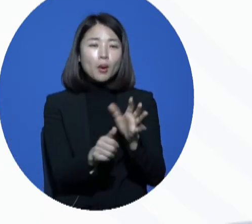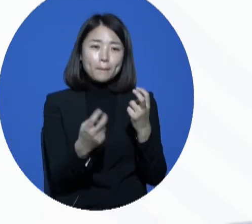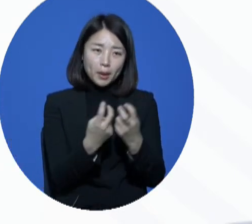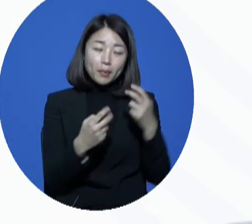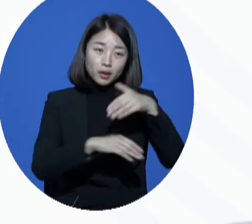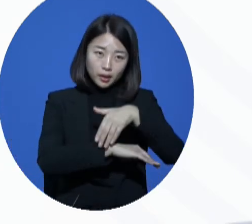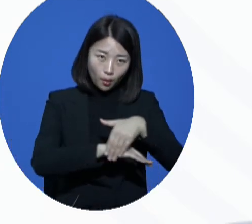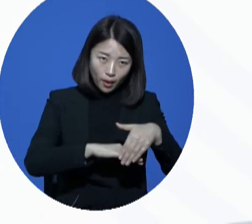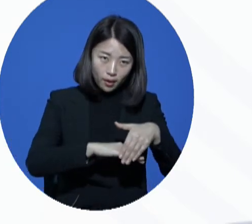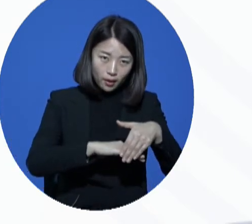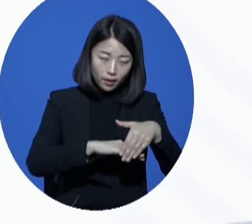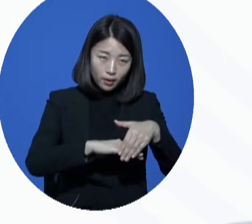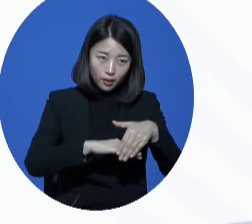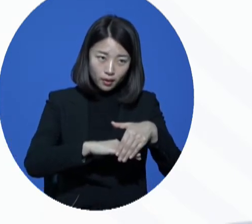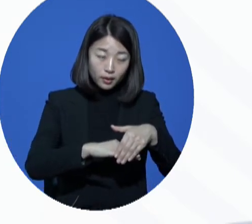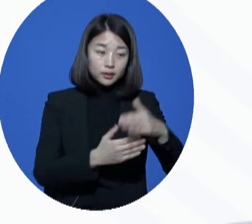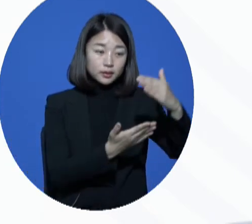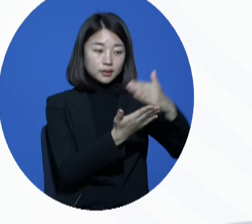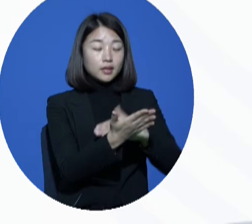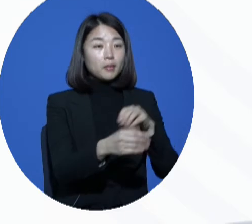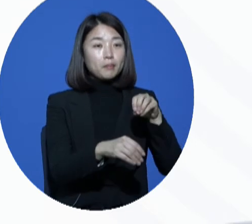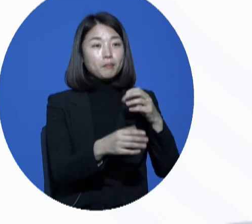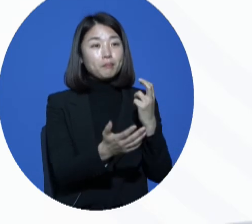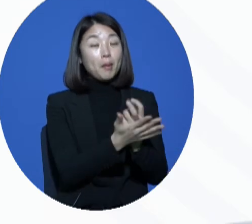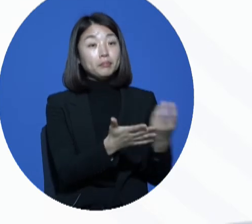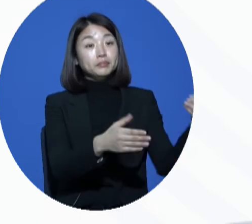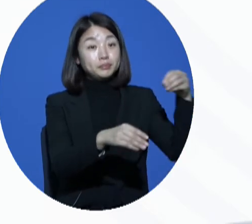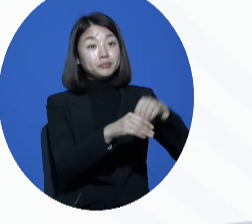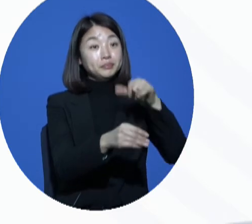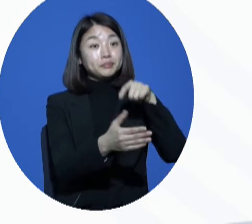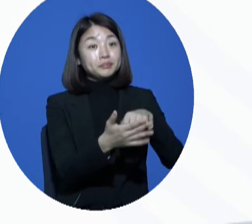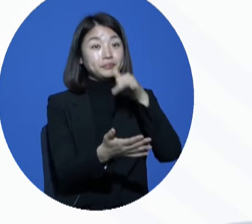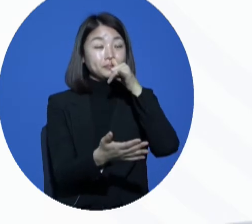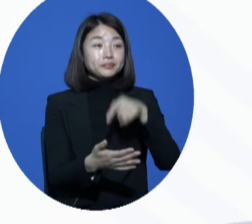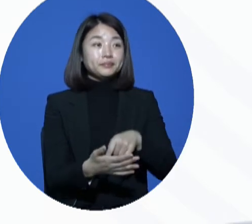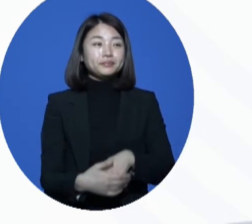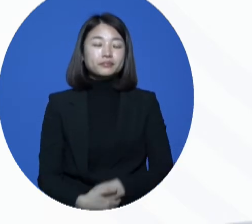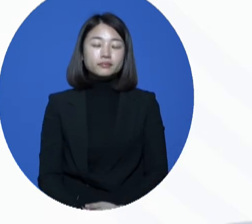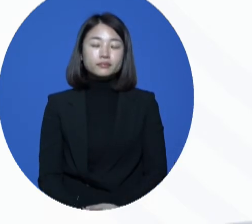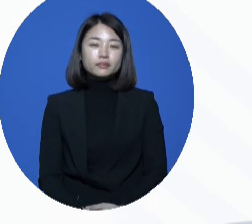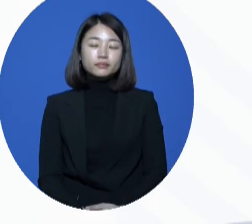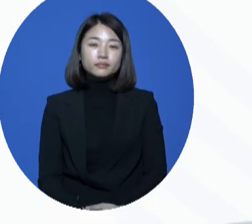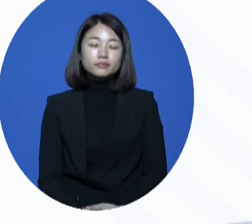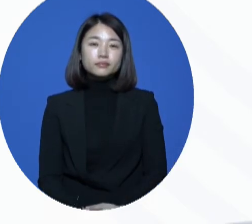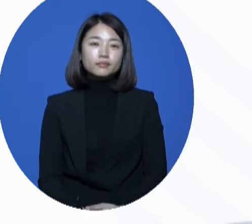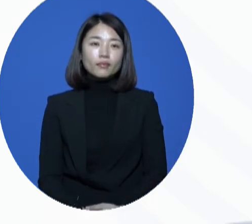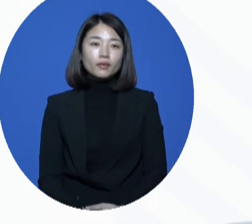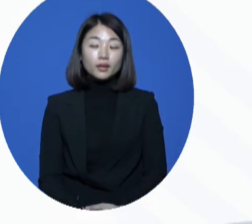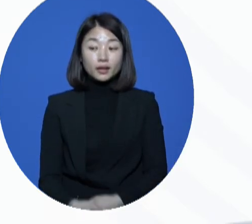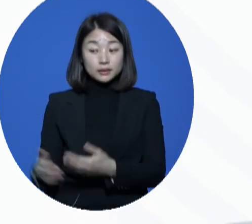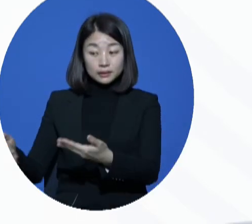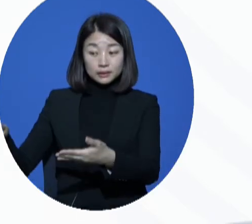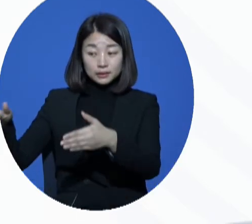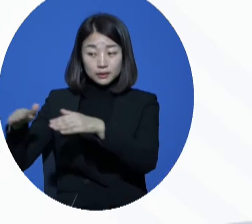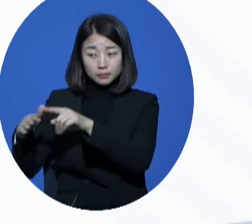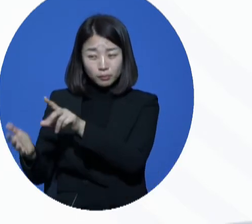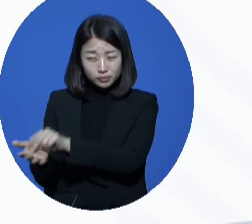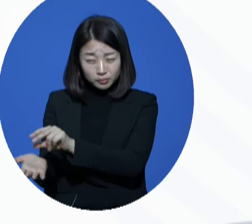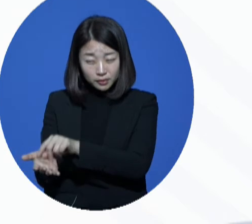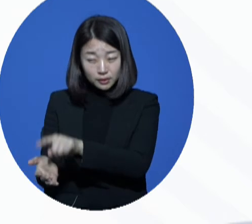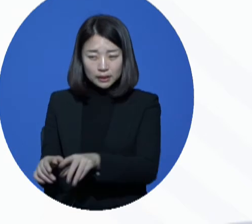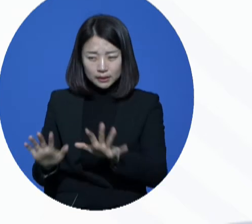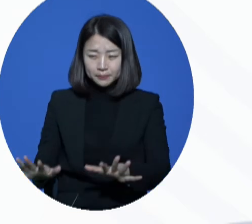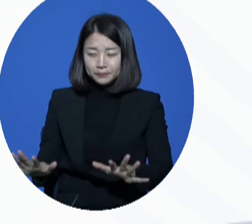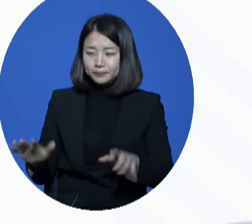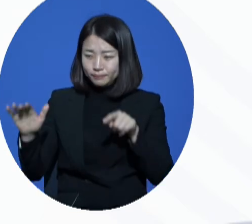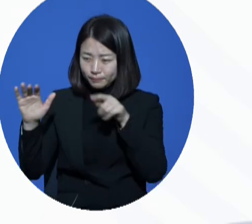계획을 수립하고 어떻게 나올 수 있는지 내용을 담고 있습니다. 그리고 문제가 있는 시설은 즉각적으로